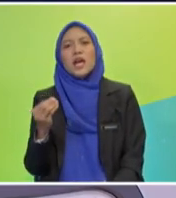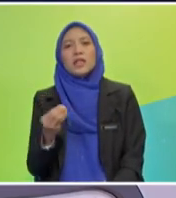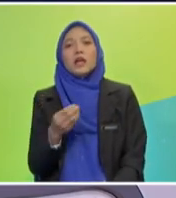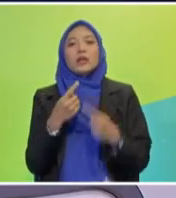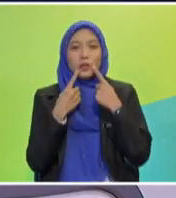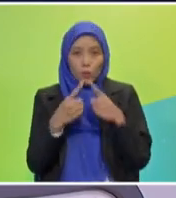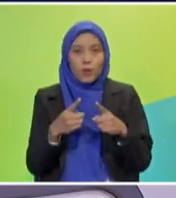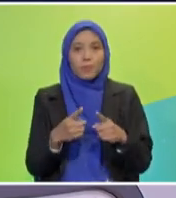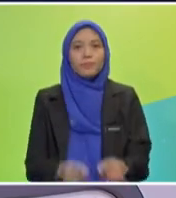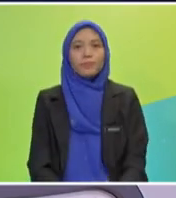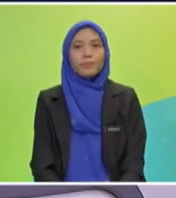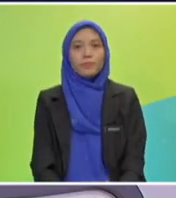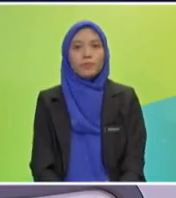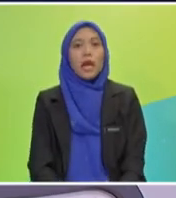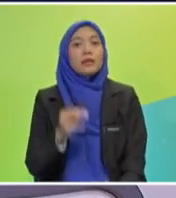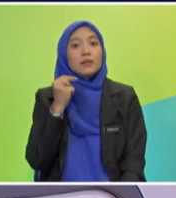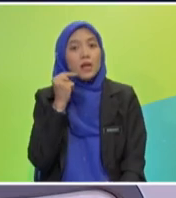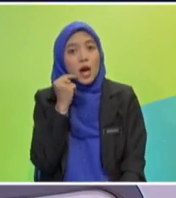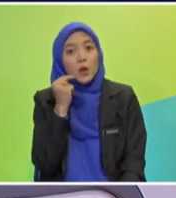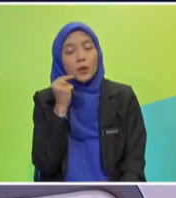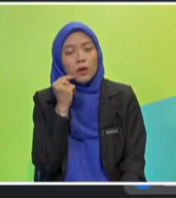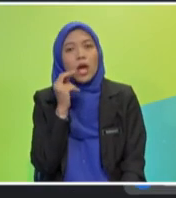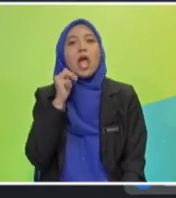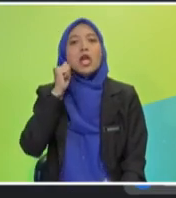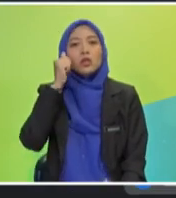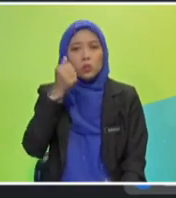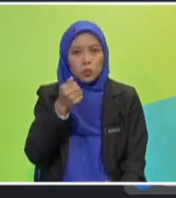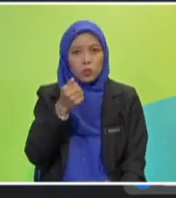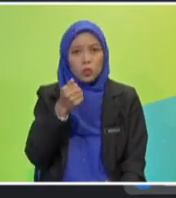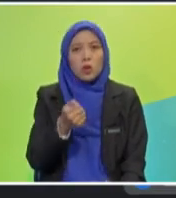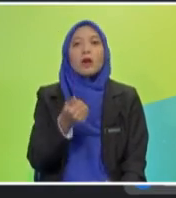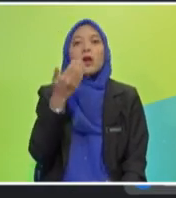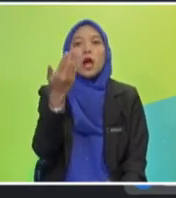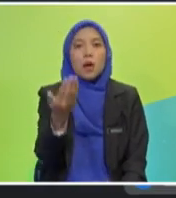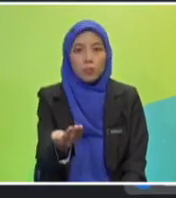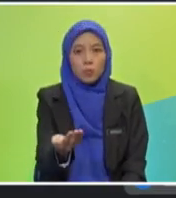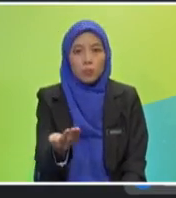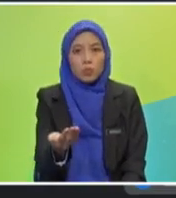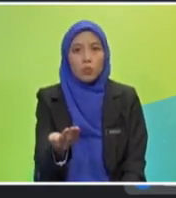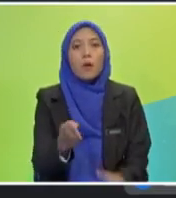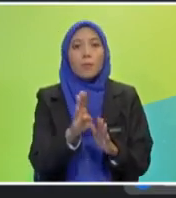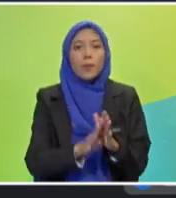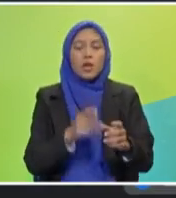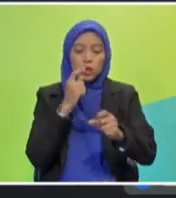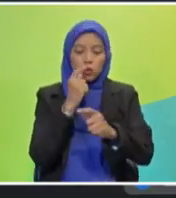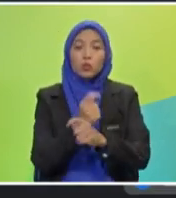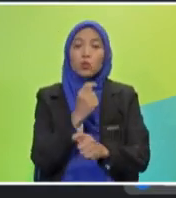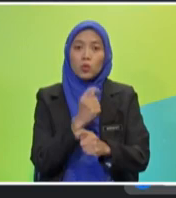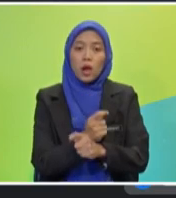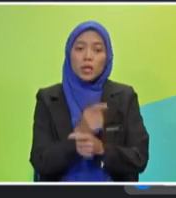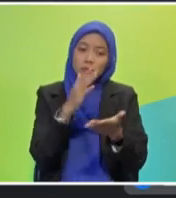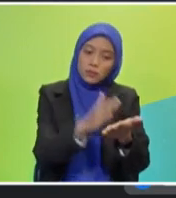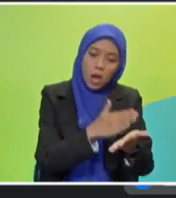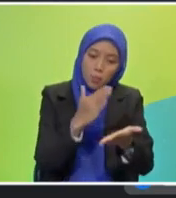Baiklah. Naura, esok giliran kamu bertugas menyapu sampah di